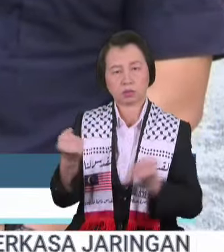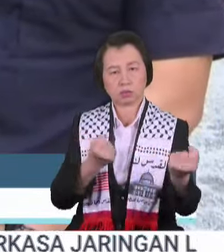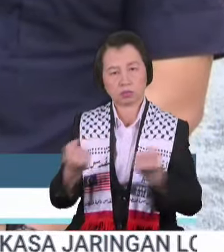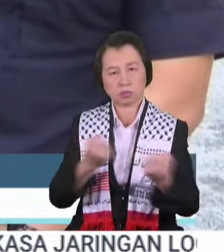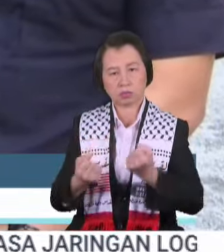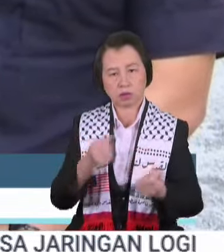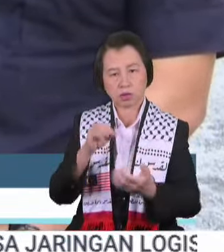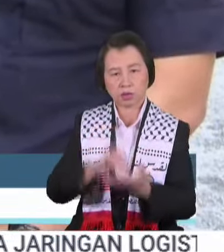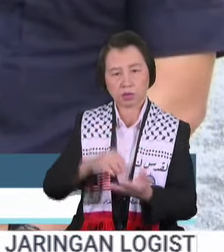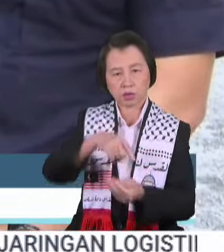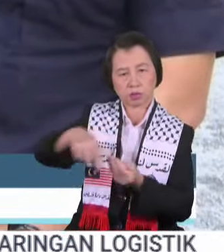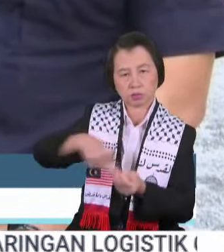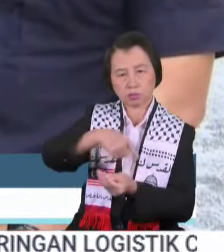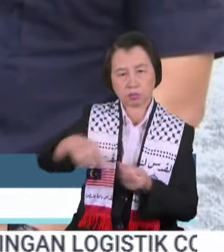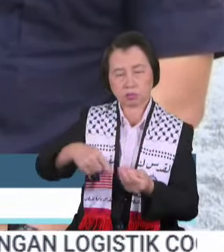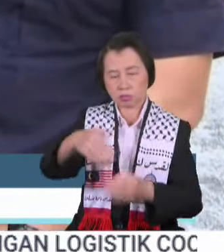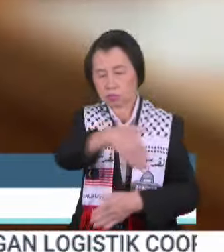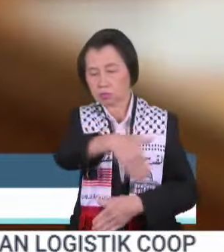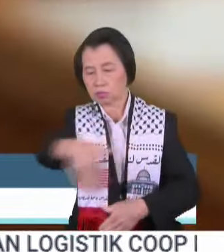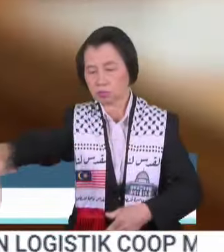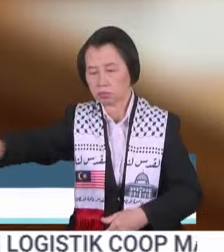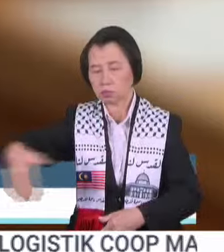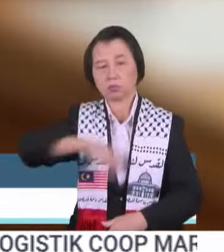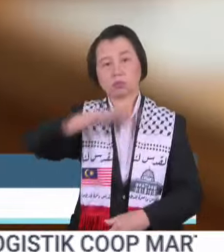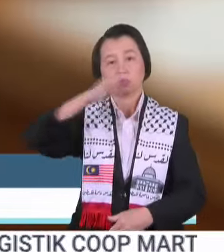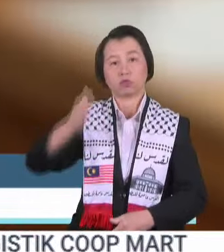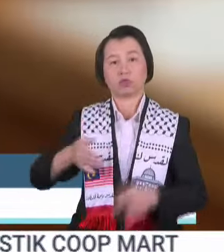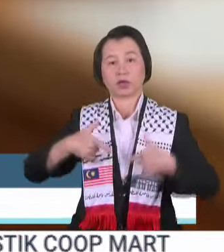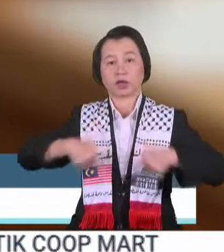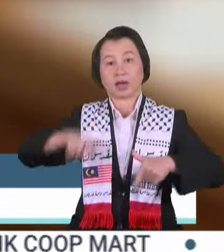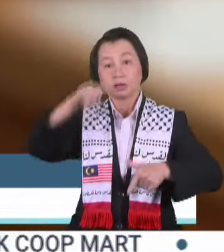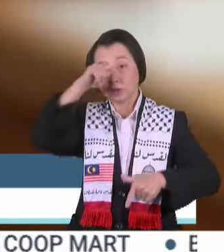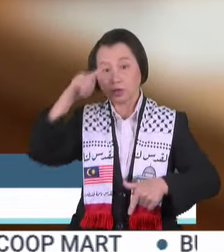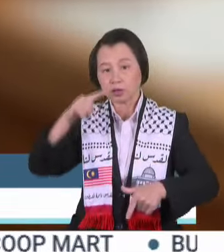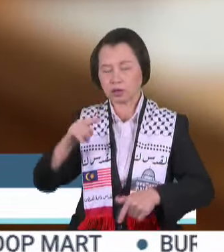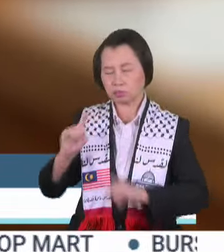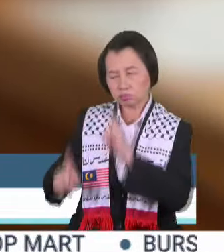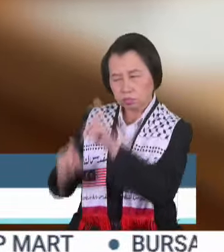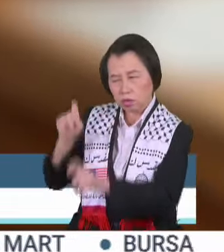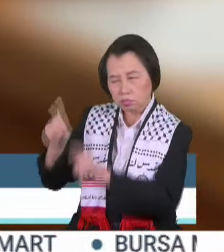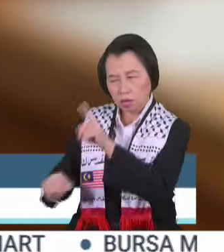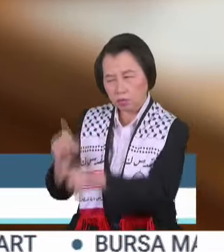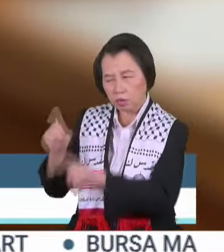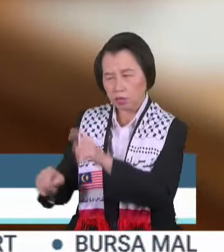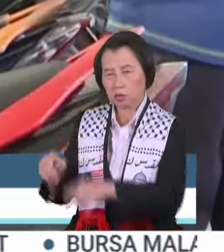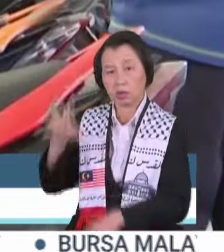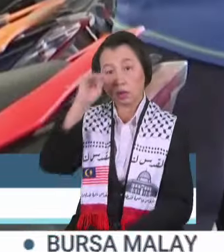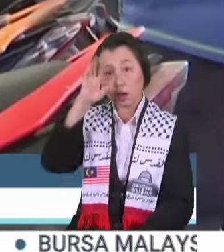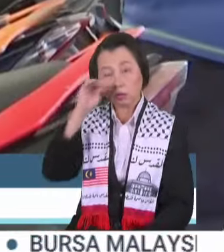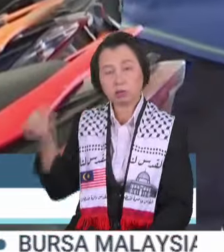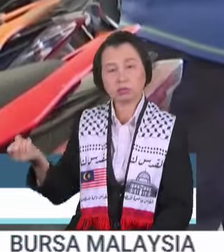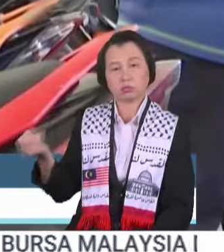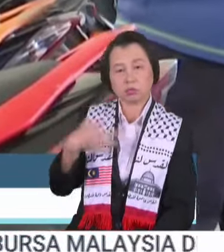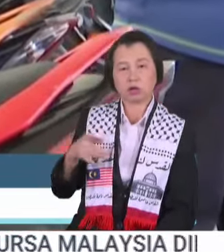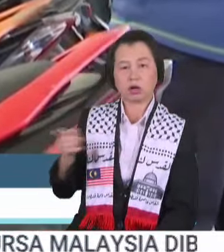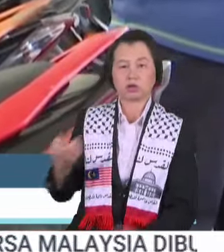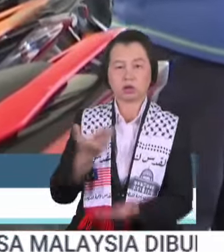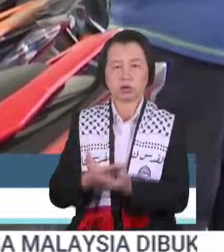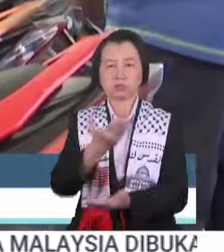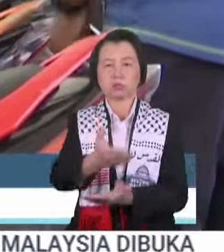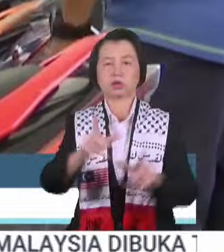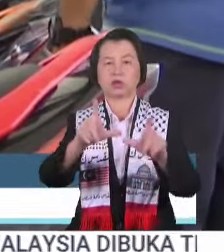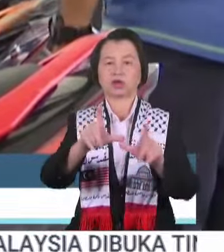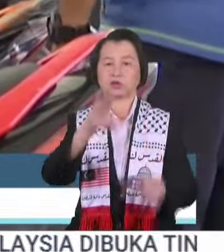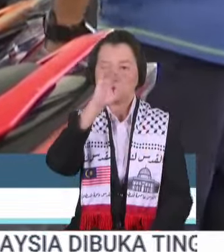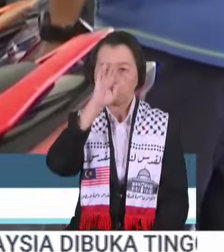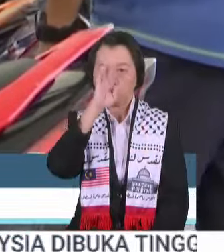kereta di sekitar kawasan sempadan Bukit Kayu Hitam. Hasil soal siasat, lelaki itu memaklumkan dia membeli lesen